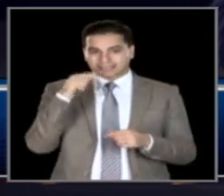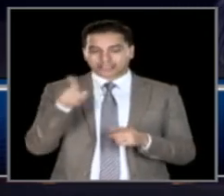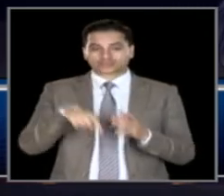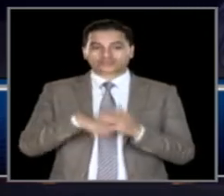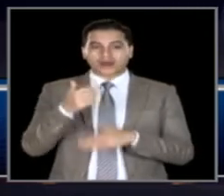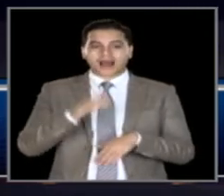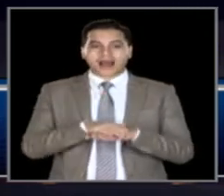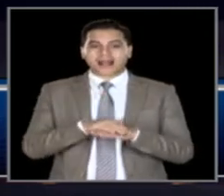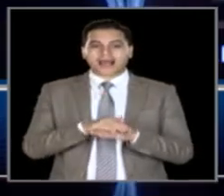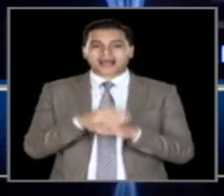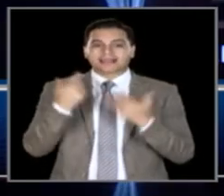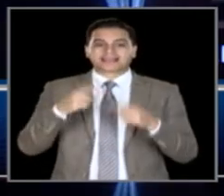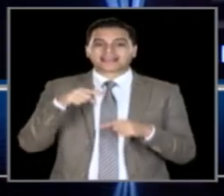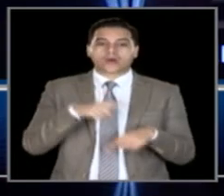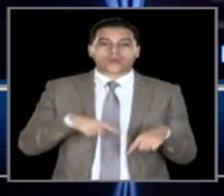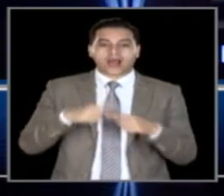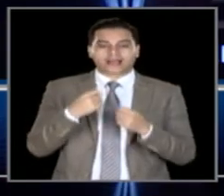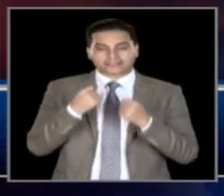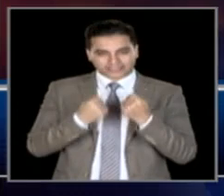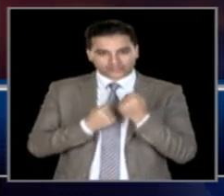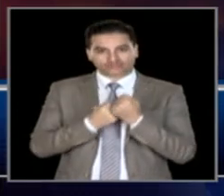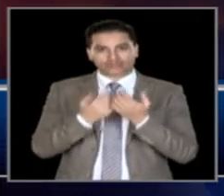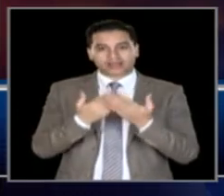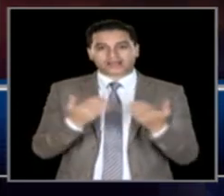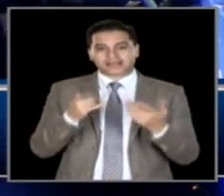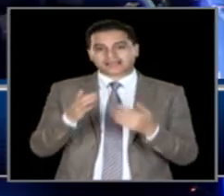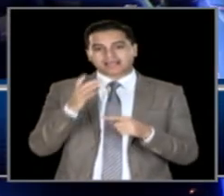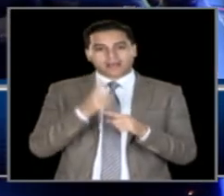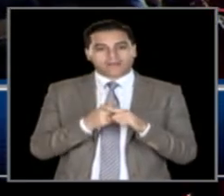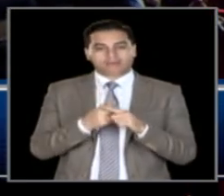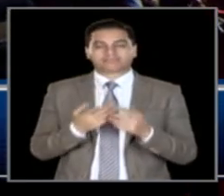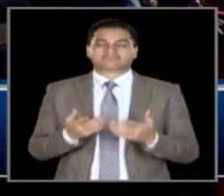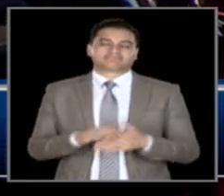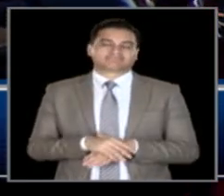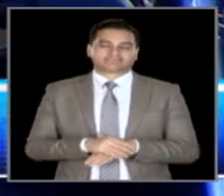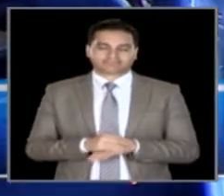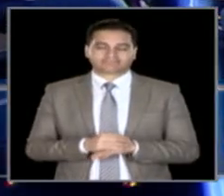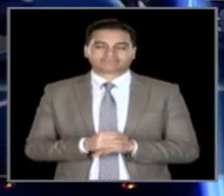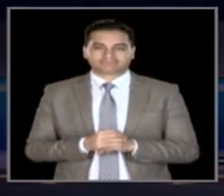كسبت جائزة الدولة التشجيعية، إجابة خاطئة.